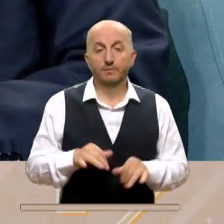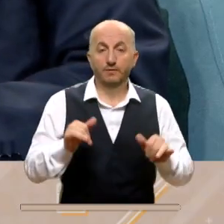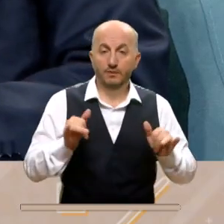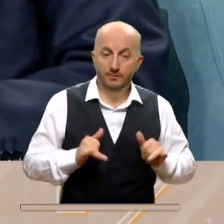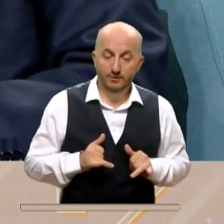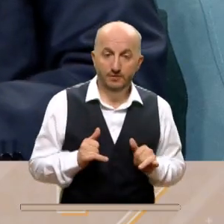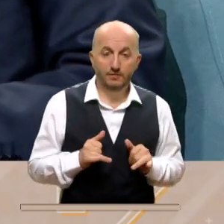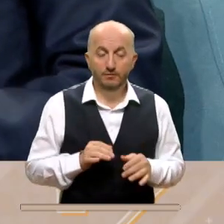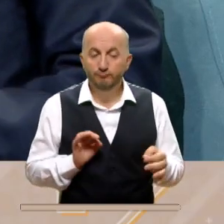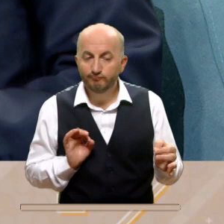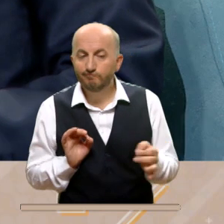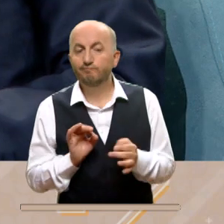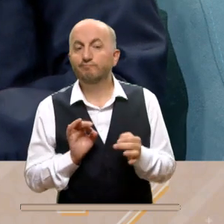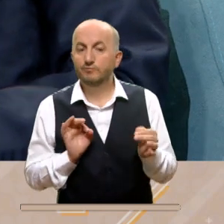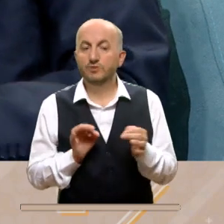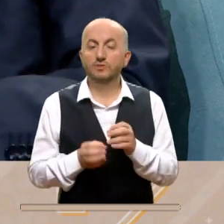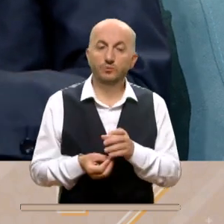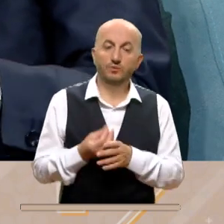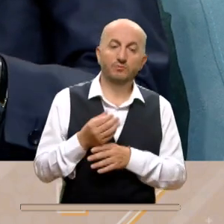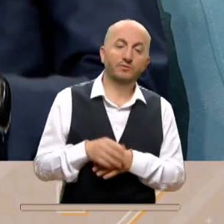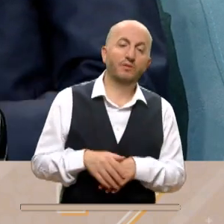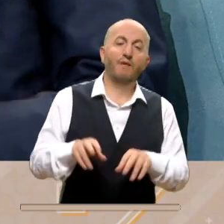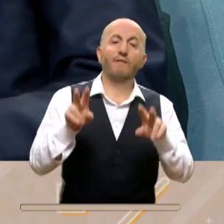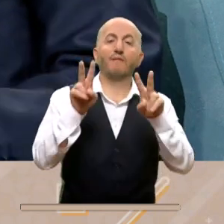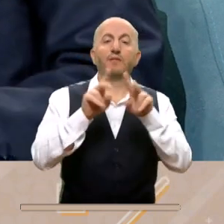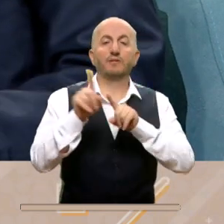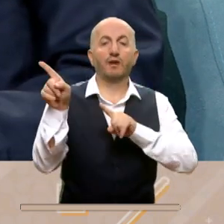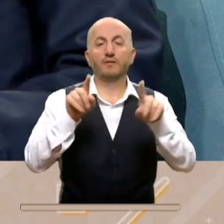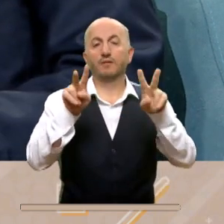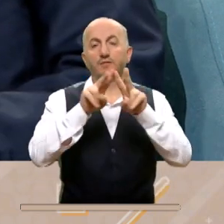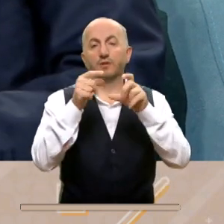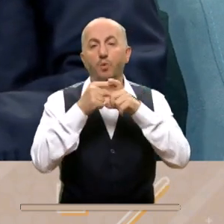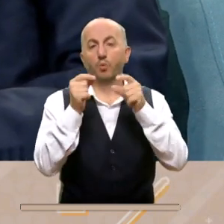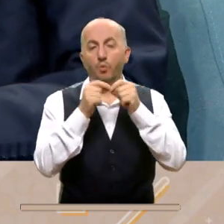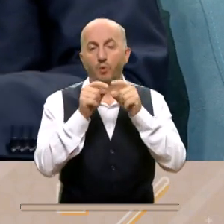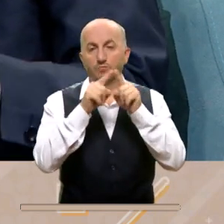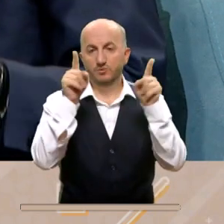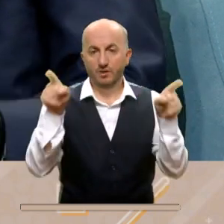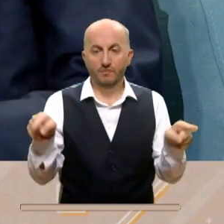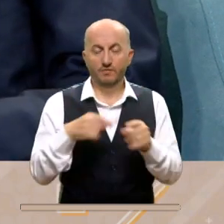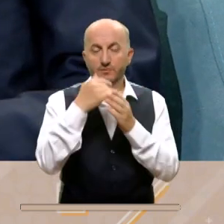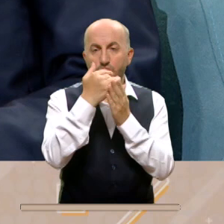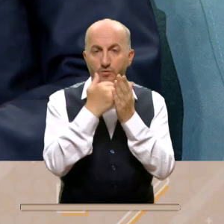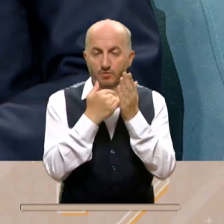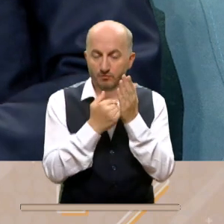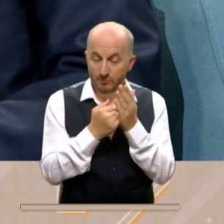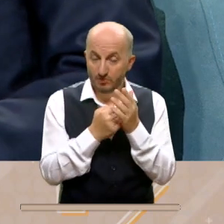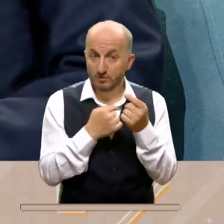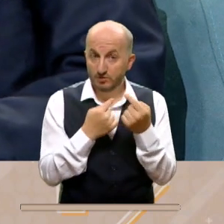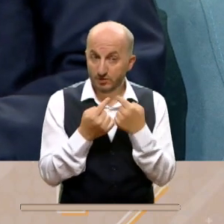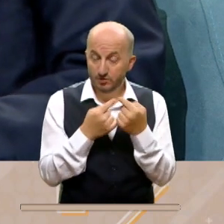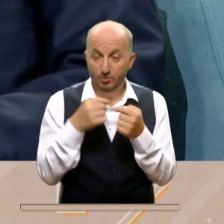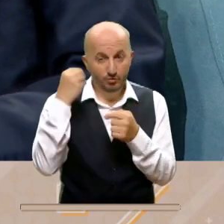Rahatlıkla iletişim kurabilirsiniz. Web sayfalarından programlarını inceleyebilirsiniz. Oradan hocalarla